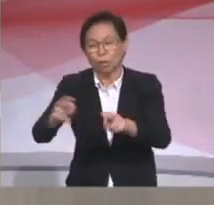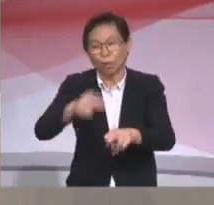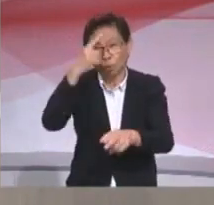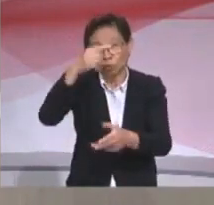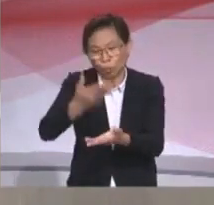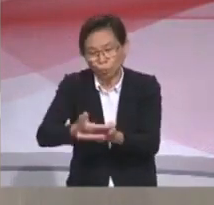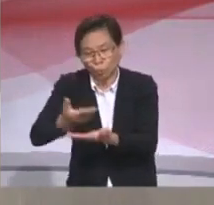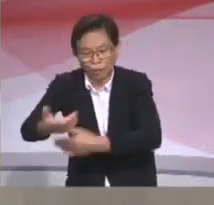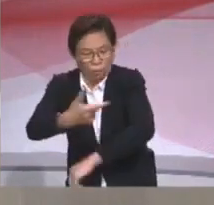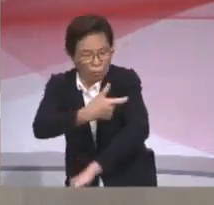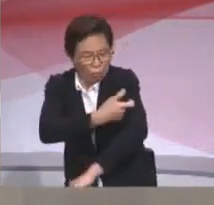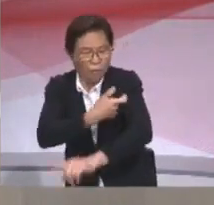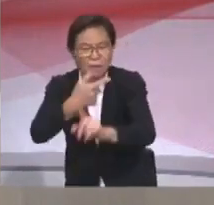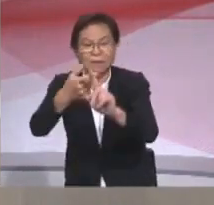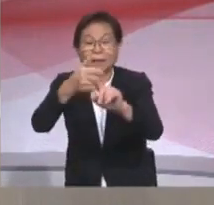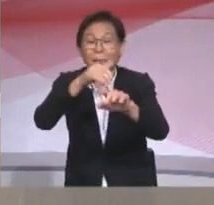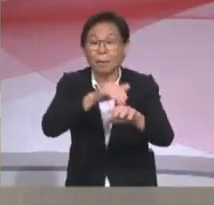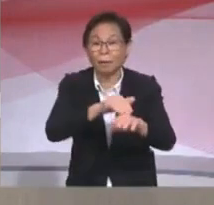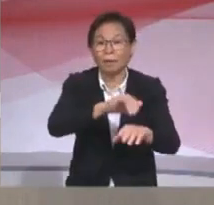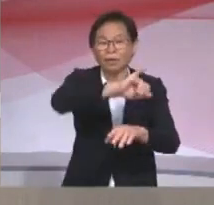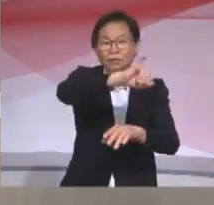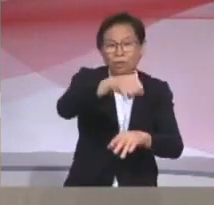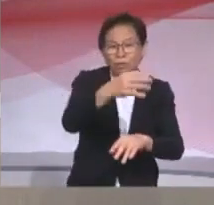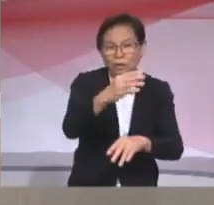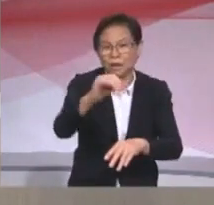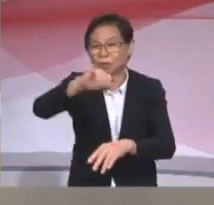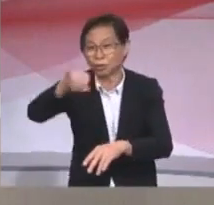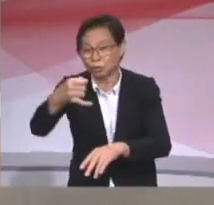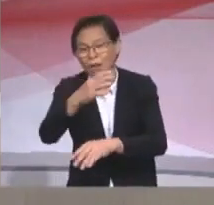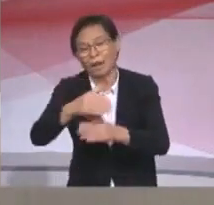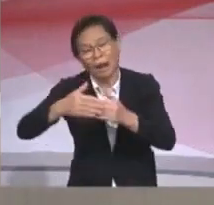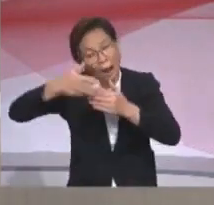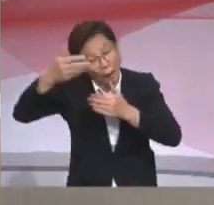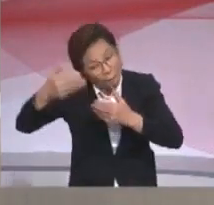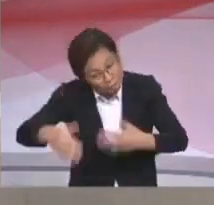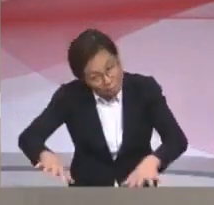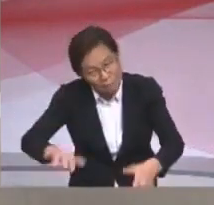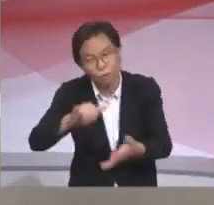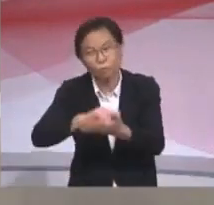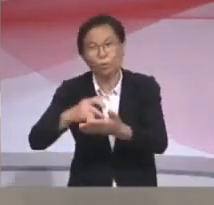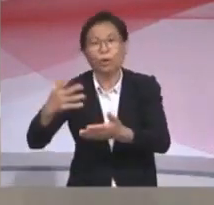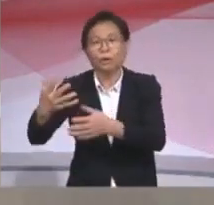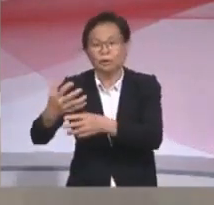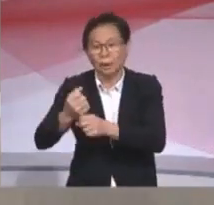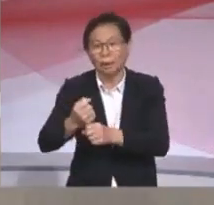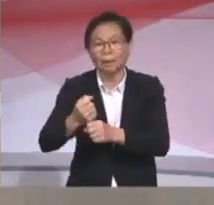memperolehi vaksin daripada Johnson & Johnson, dan selepas itu dapatlah